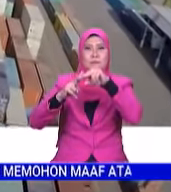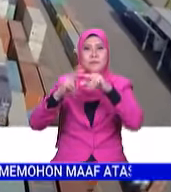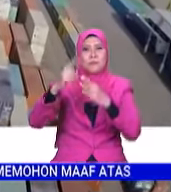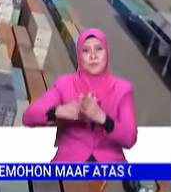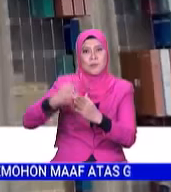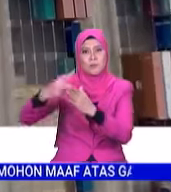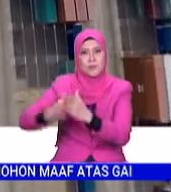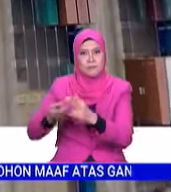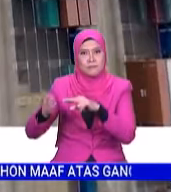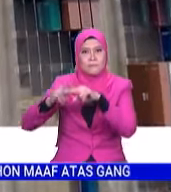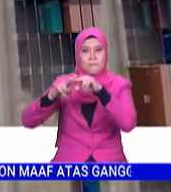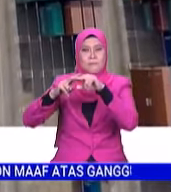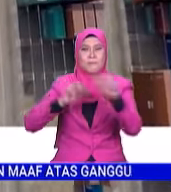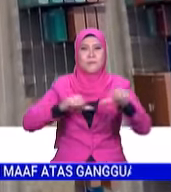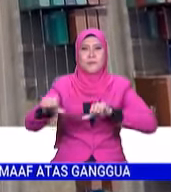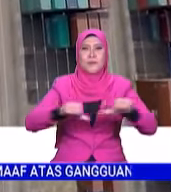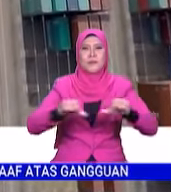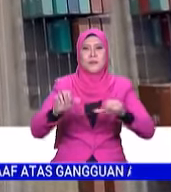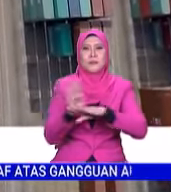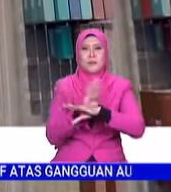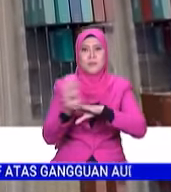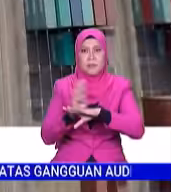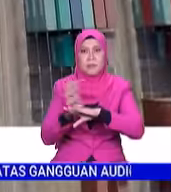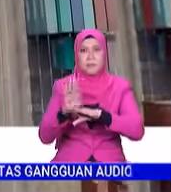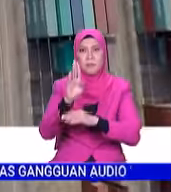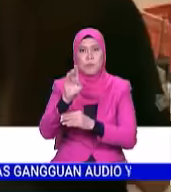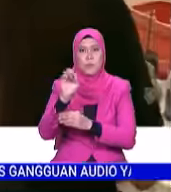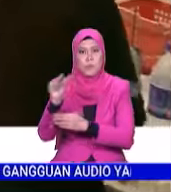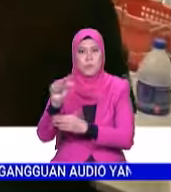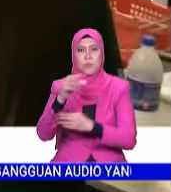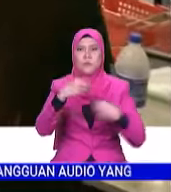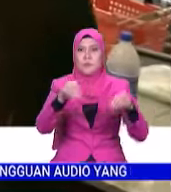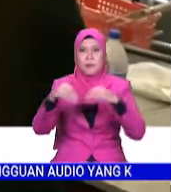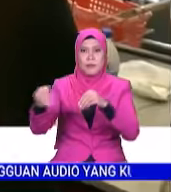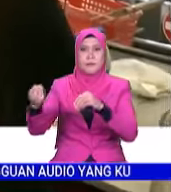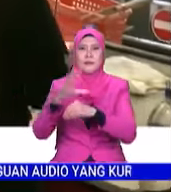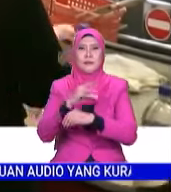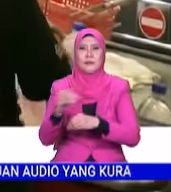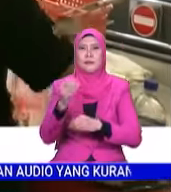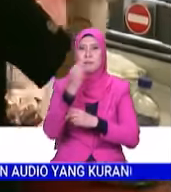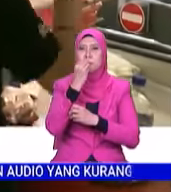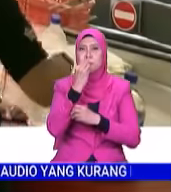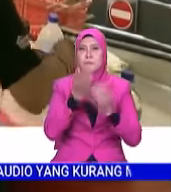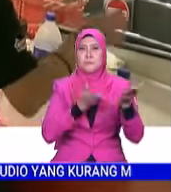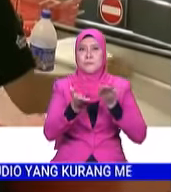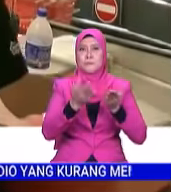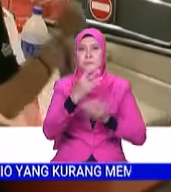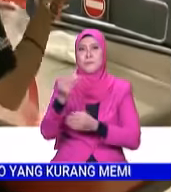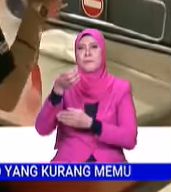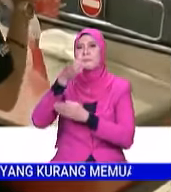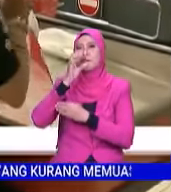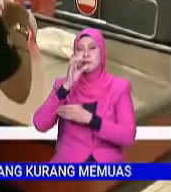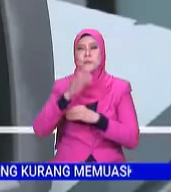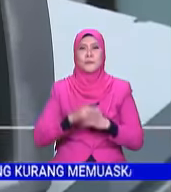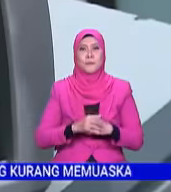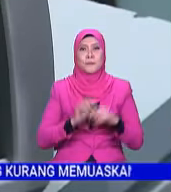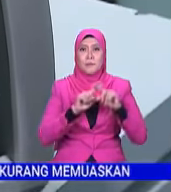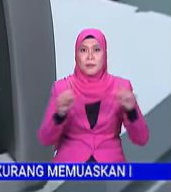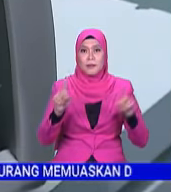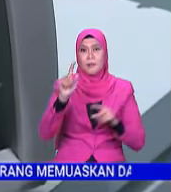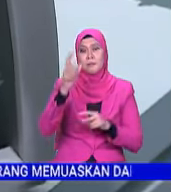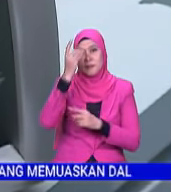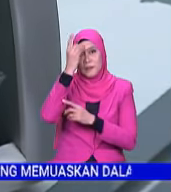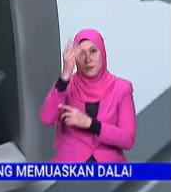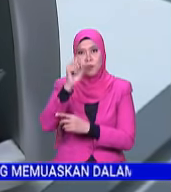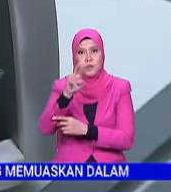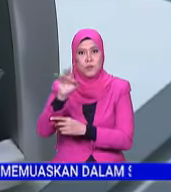bulan terutamanya dalam aktiviti perdagangan borong dan runcit serta perkhidmatan makanan dan minuman. Namun begitu, Datuk Seri Dr.